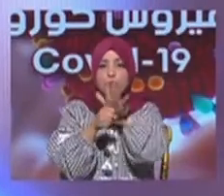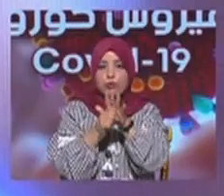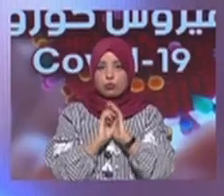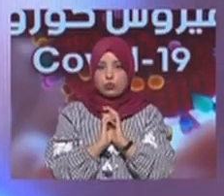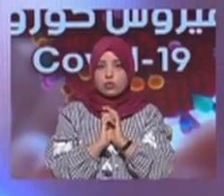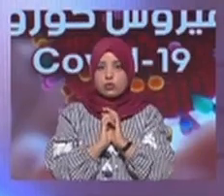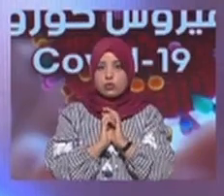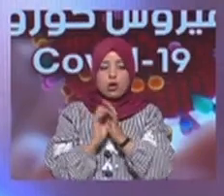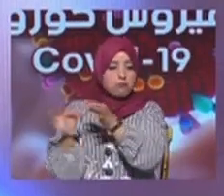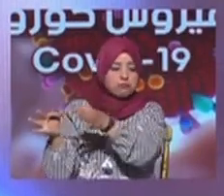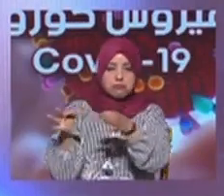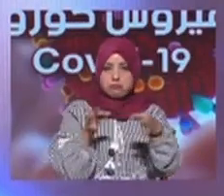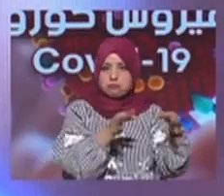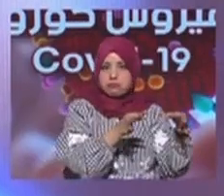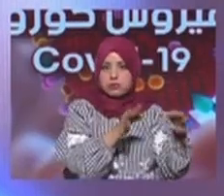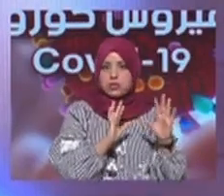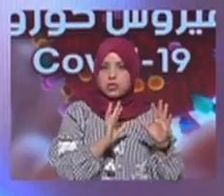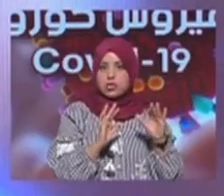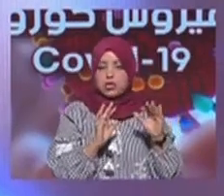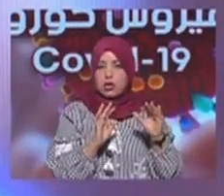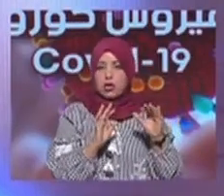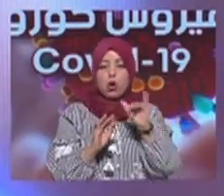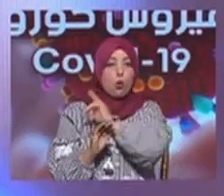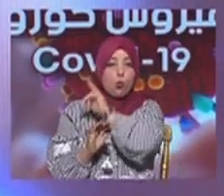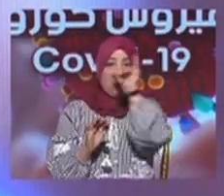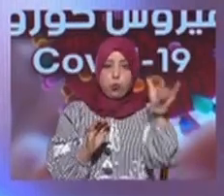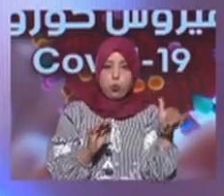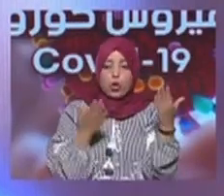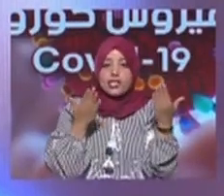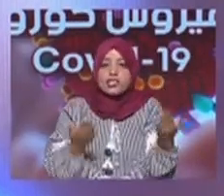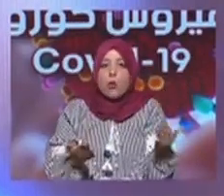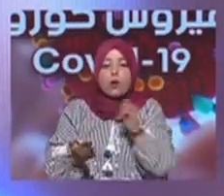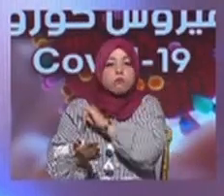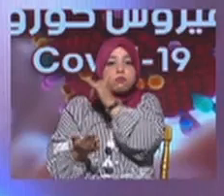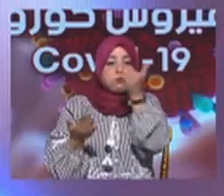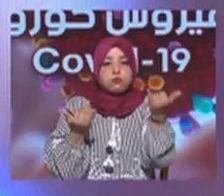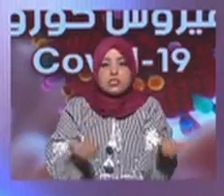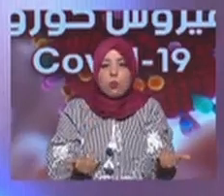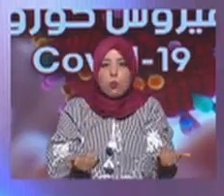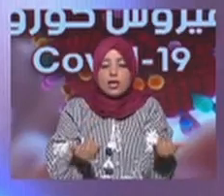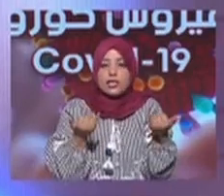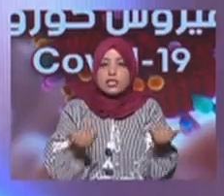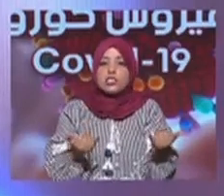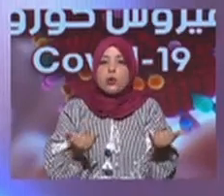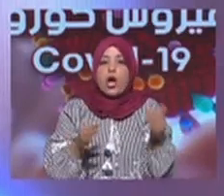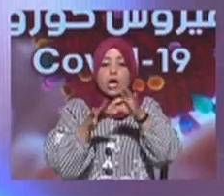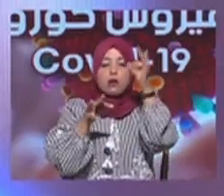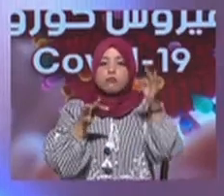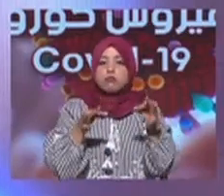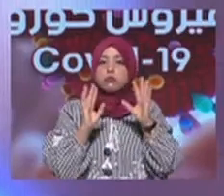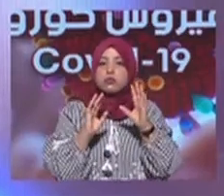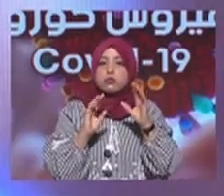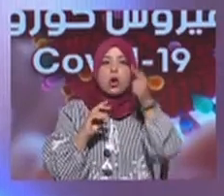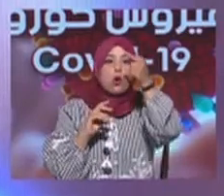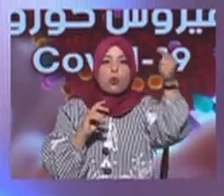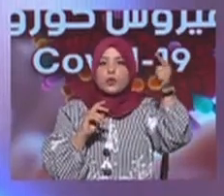نقعدوا في التمشي هذاك. وصلنا حتى فما امراء مرضى عندهم حتى سكانير يعطي دي زيماج تيبيك والبي سي ار عاطيه